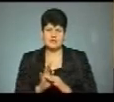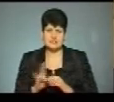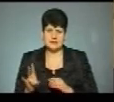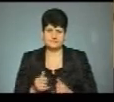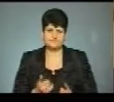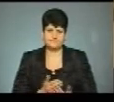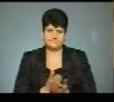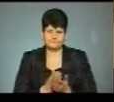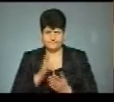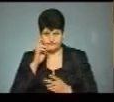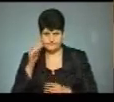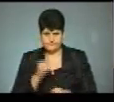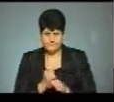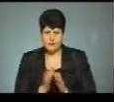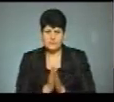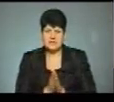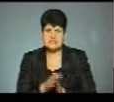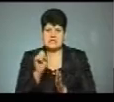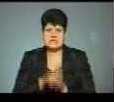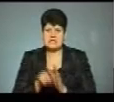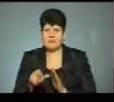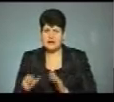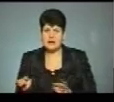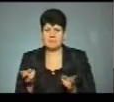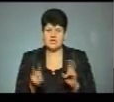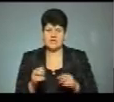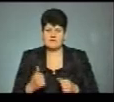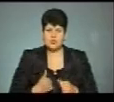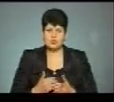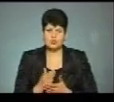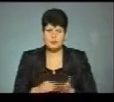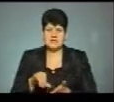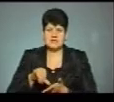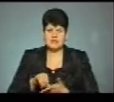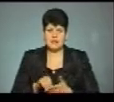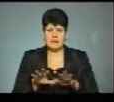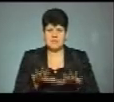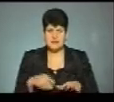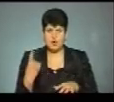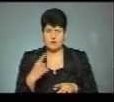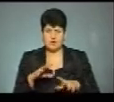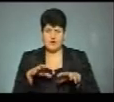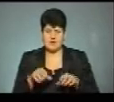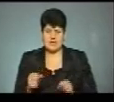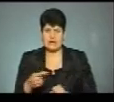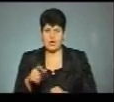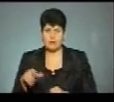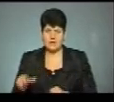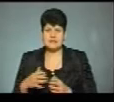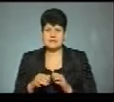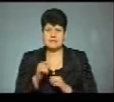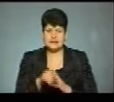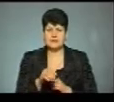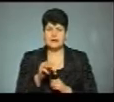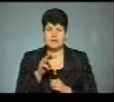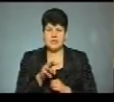Революції Гідності. Помолитися за вбитих прийшли військовослужбовці, представники місцевої та обласної влад і тернополяни. Серед них – Марія